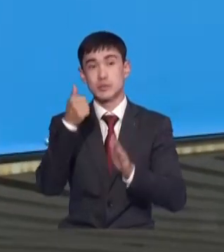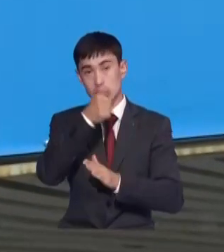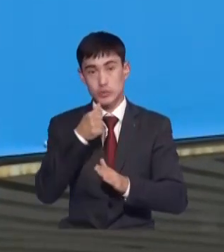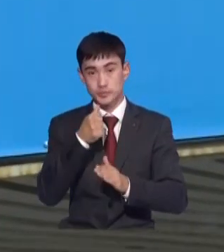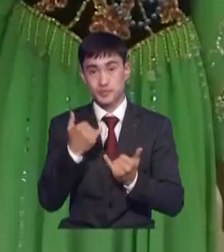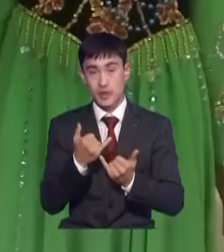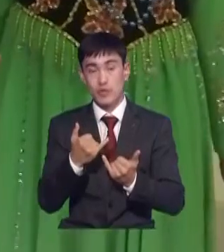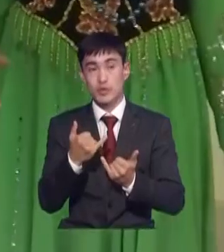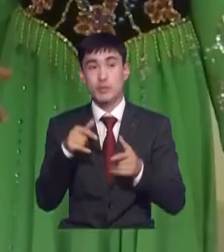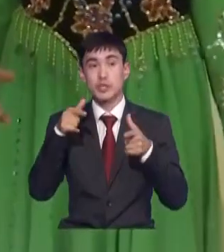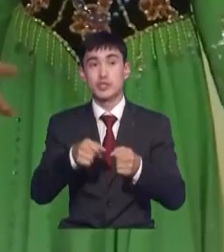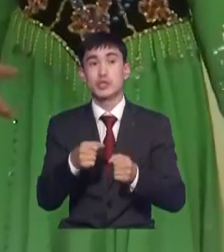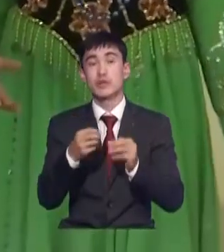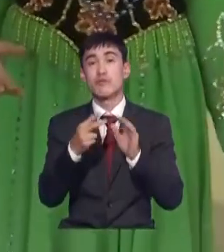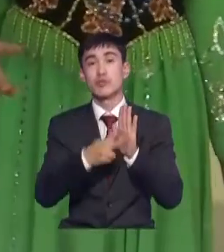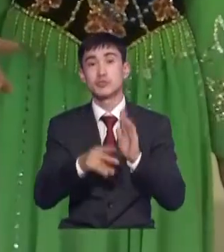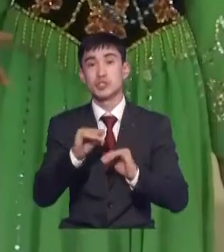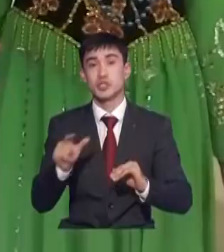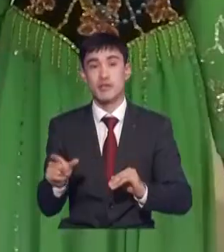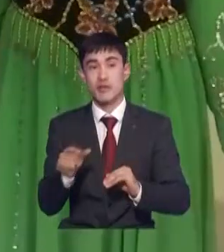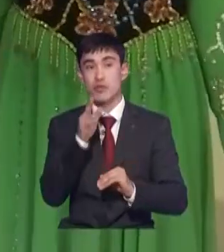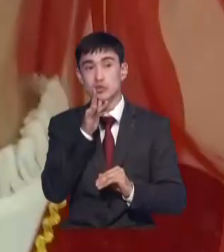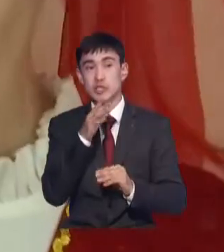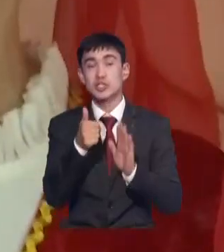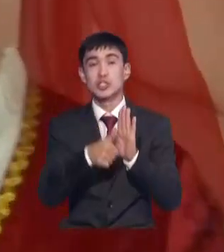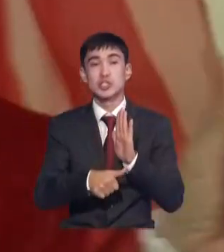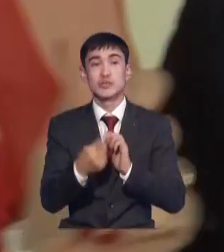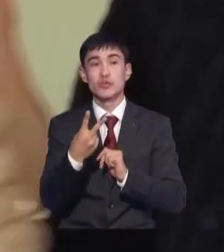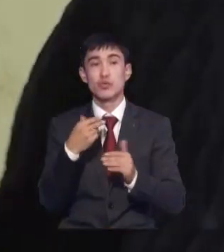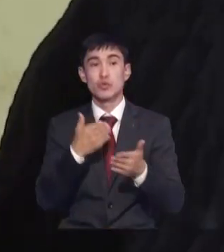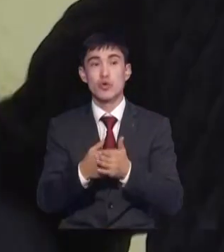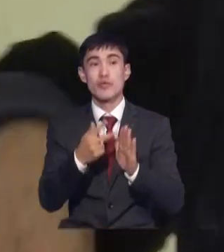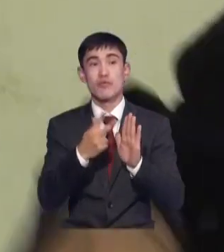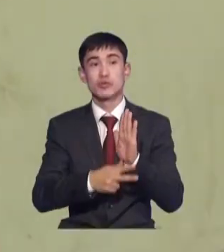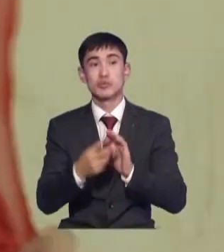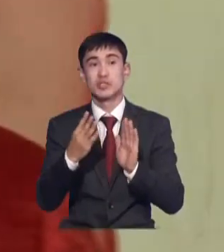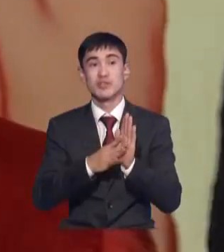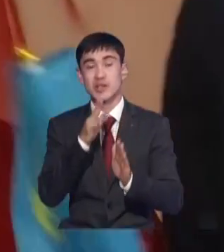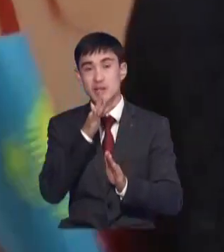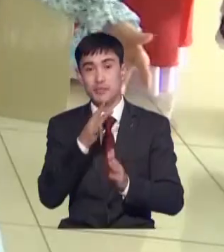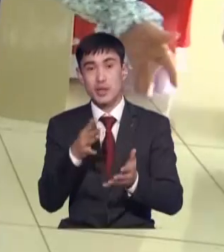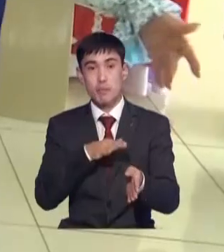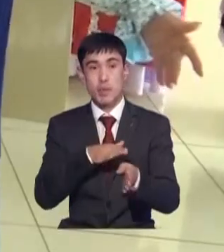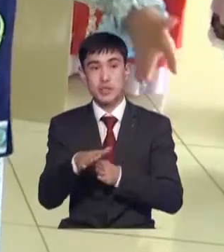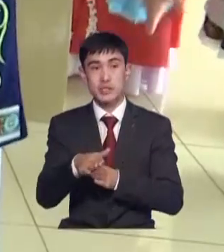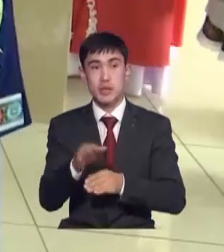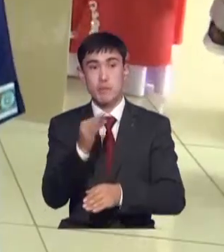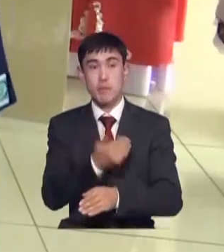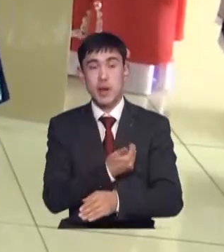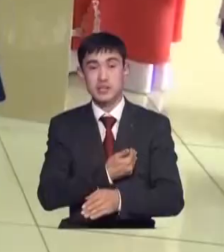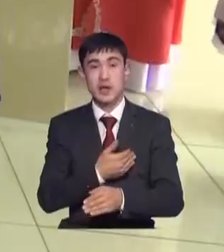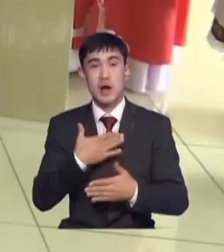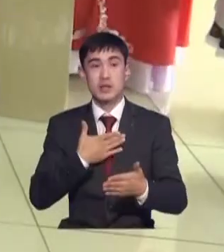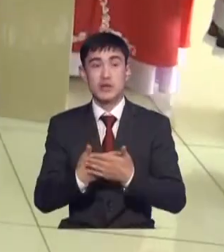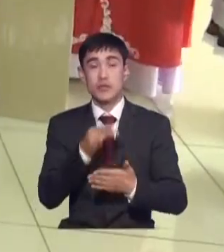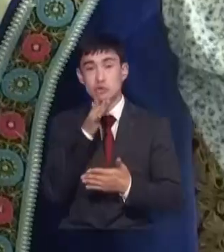году. Сегодня его посещают около 80 человек в возрасте от 62 до 89 лет. Для полноценного, полезного и активного